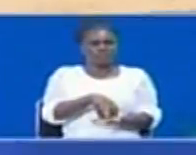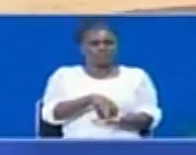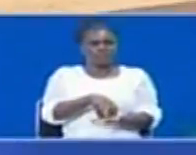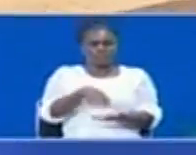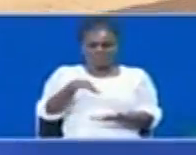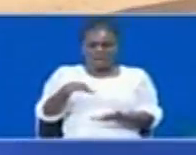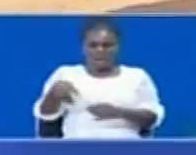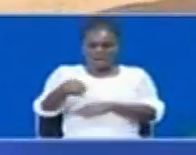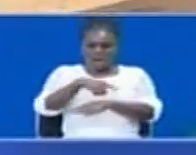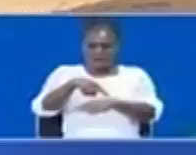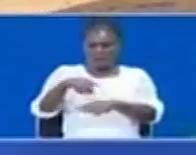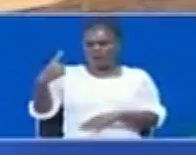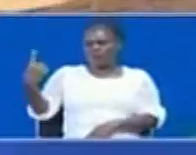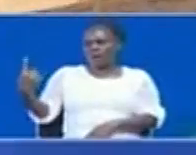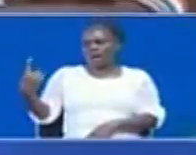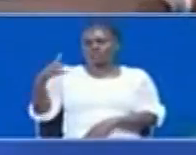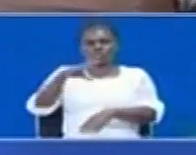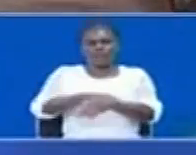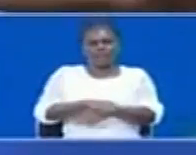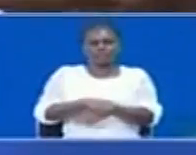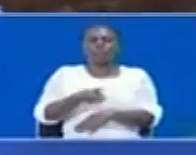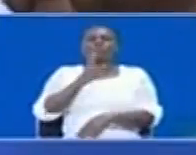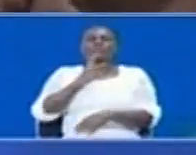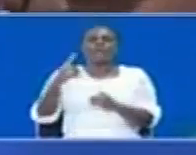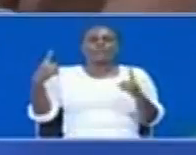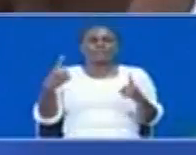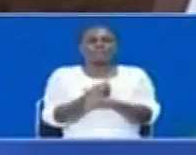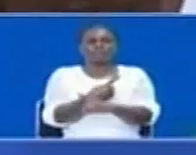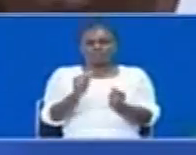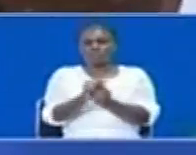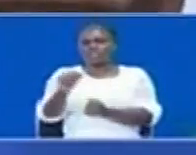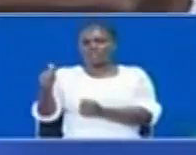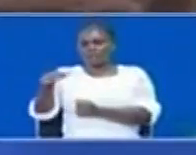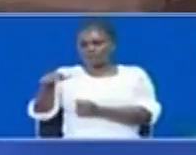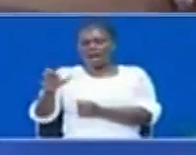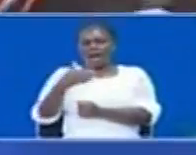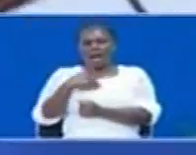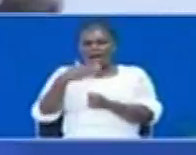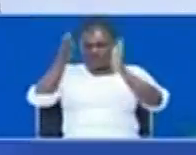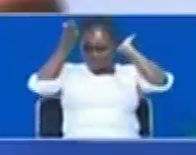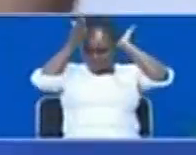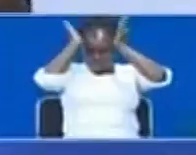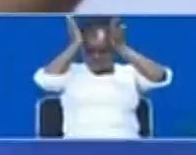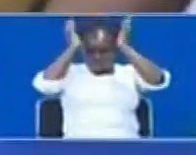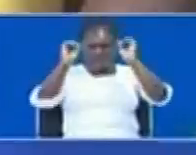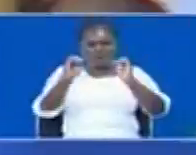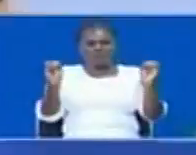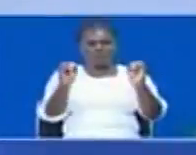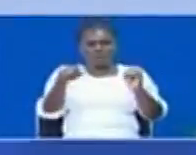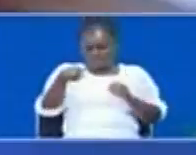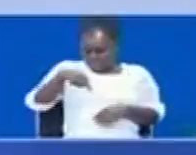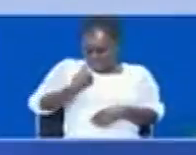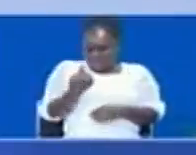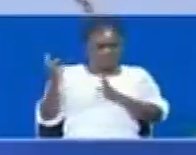Ilimchukua takriban saa moja kujaza vibuyu vyake. Tofauti na wenzake, yeye hana punda na ikambidi kujifunga